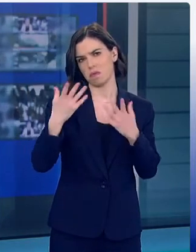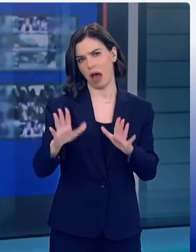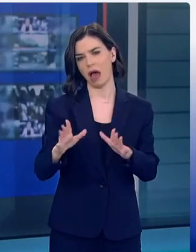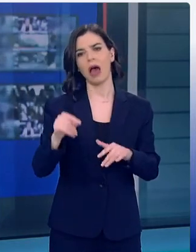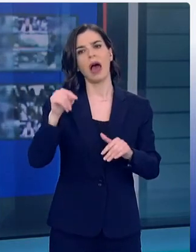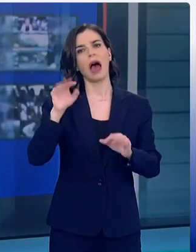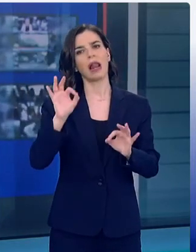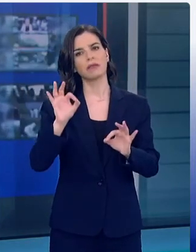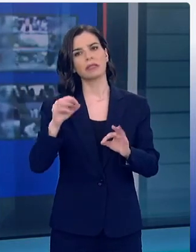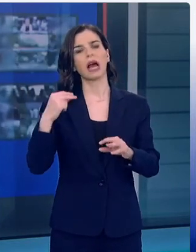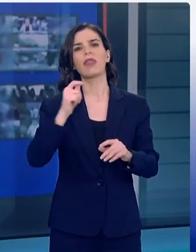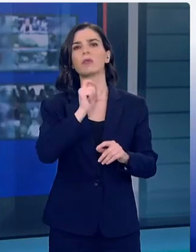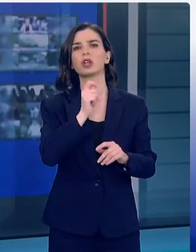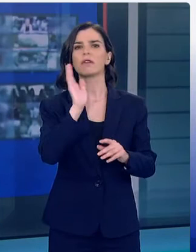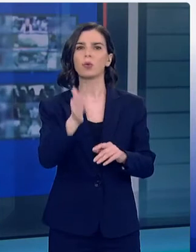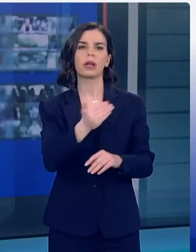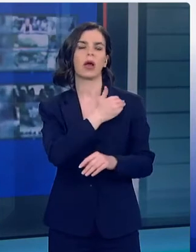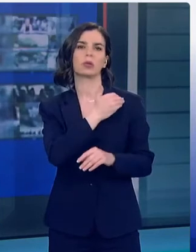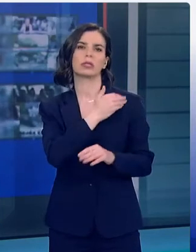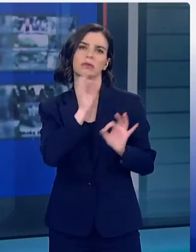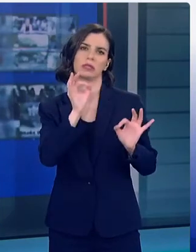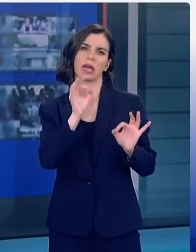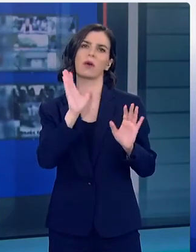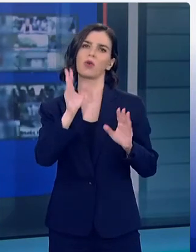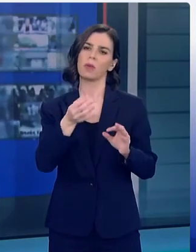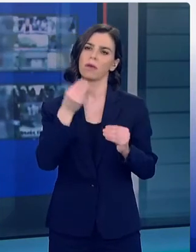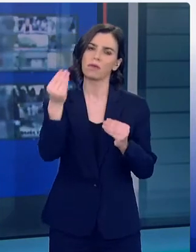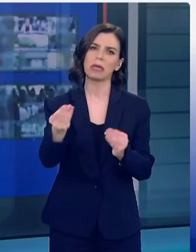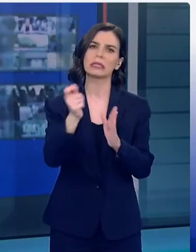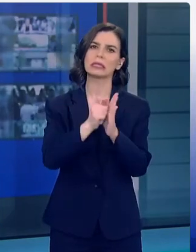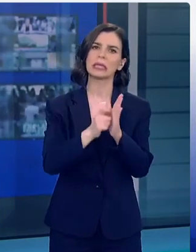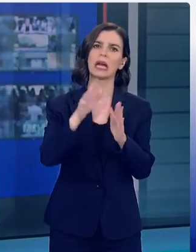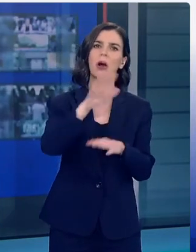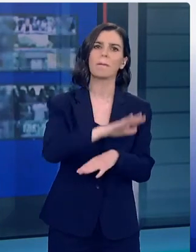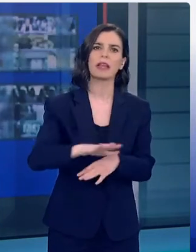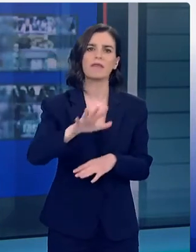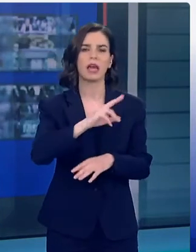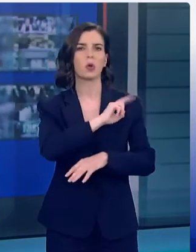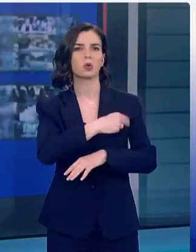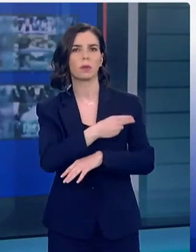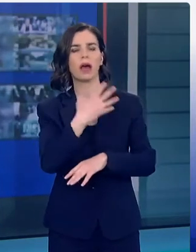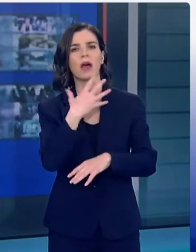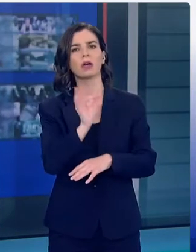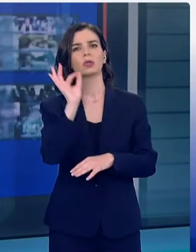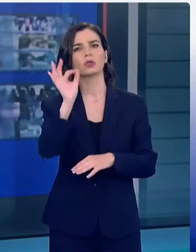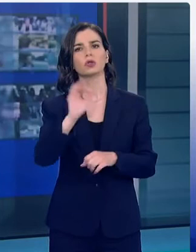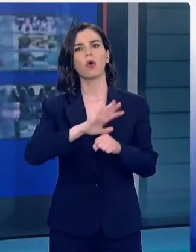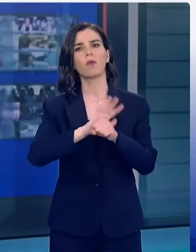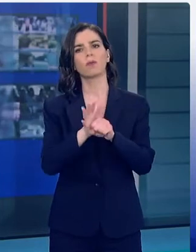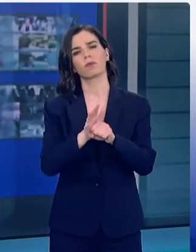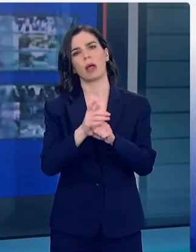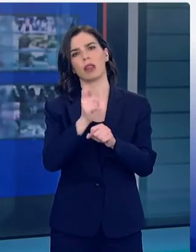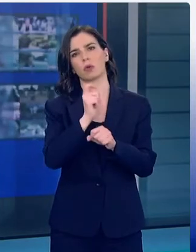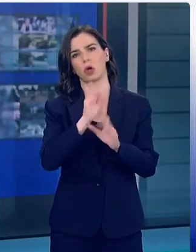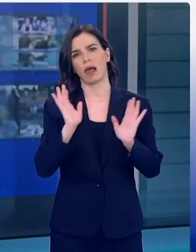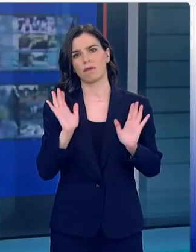είμαστε στη διάθεση του δημοσιογράφου να δώσουμε τα στοιχεία ανά υγειονομική περιφέρεια και νοσοκομείο για την πληρότητα του ρεπορτάζ.